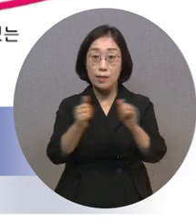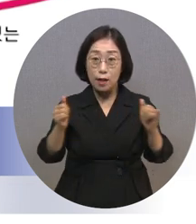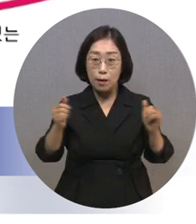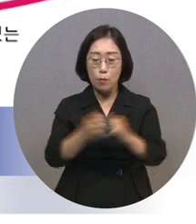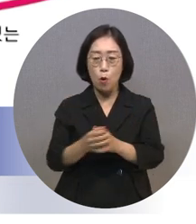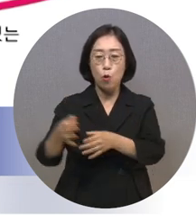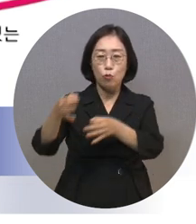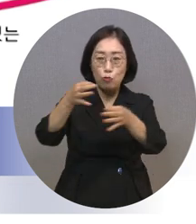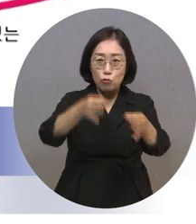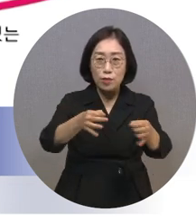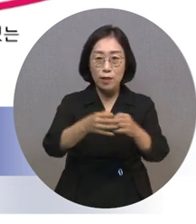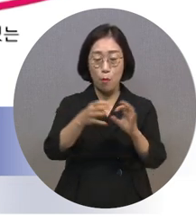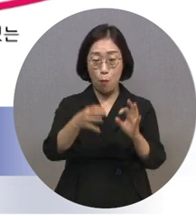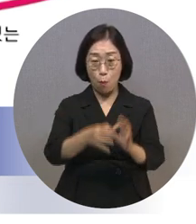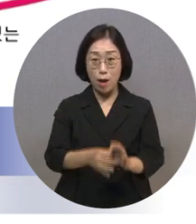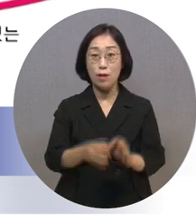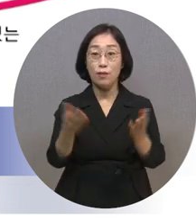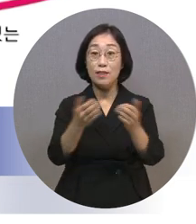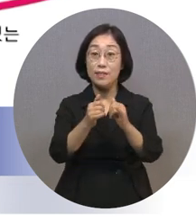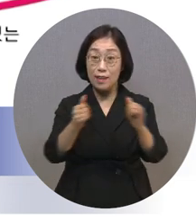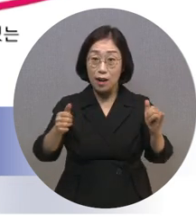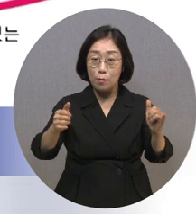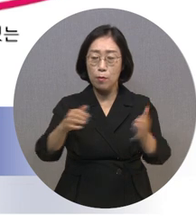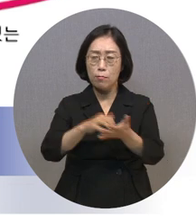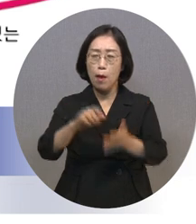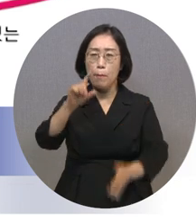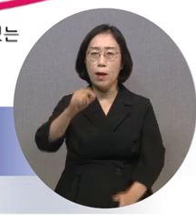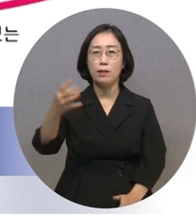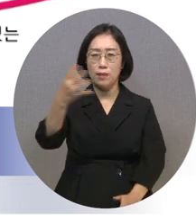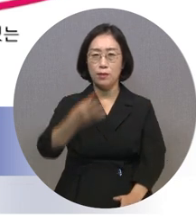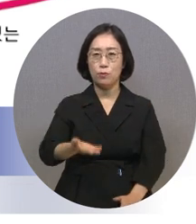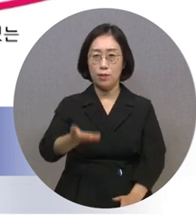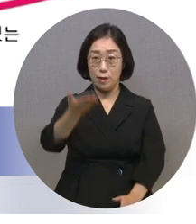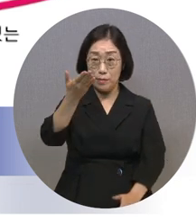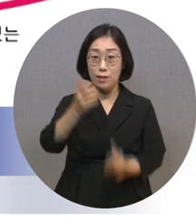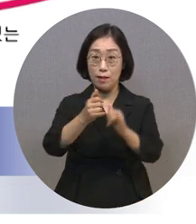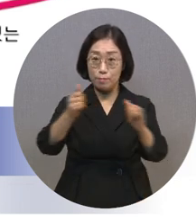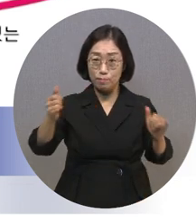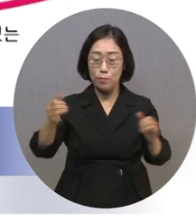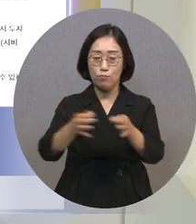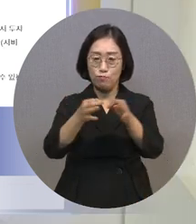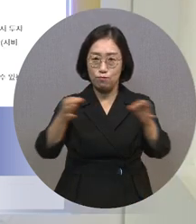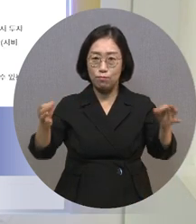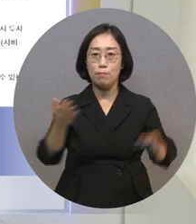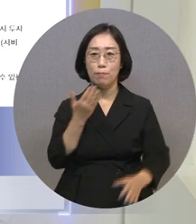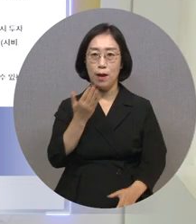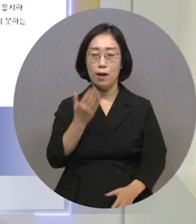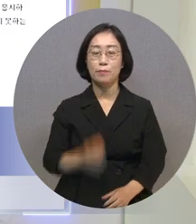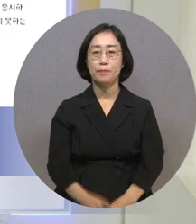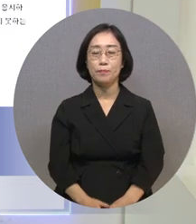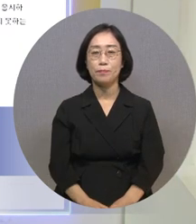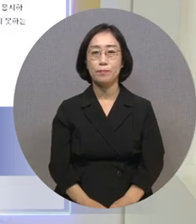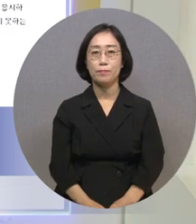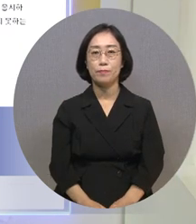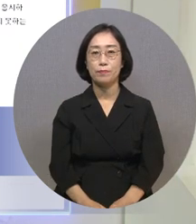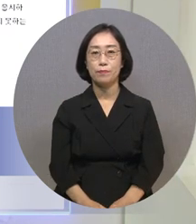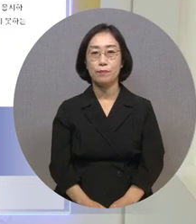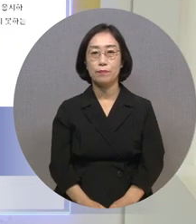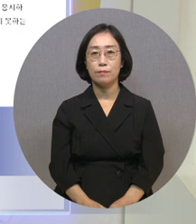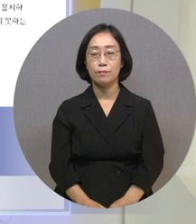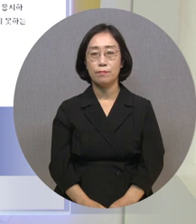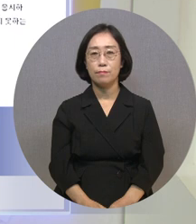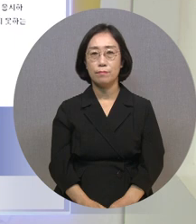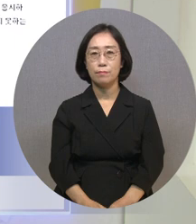투자기관 자회사 소속 노동자 등 총 14,000여 명입니다 다음 뉴스입니다